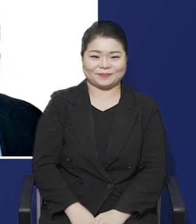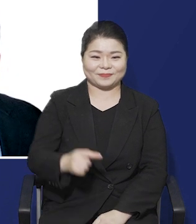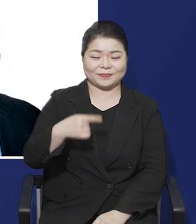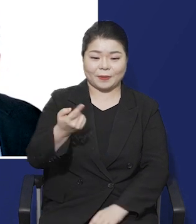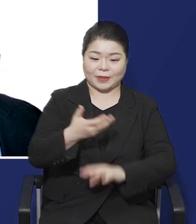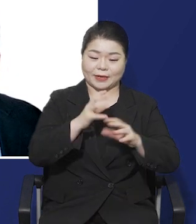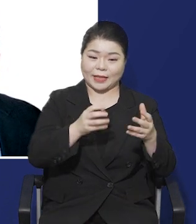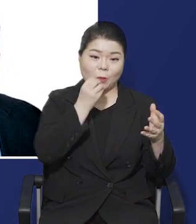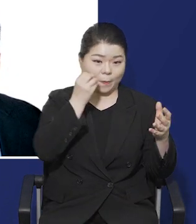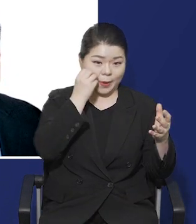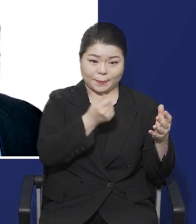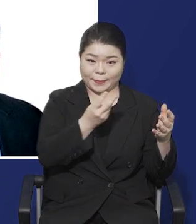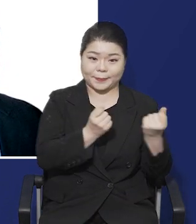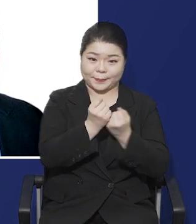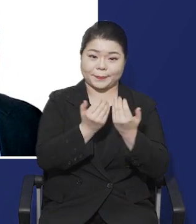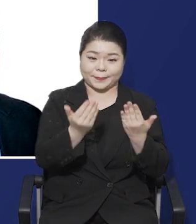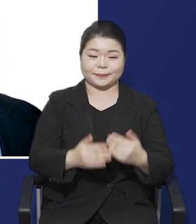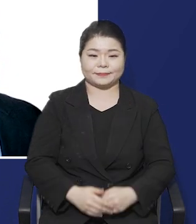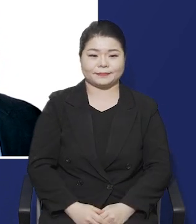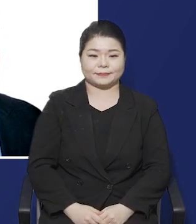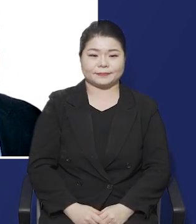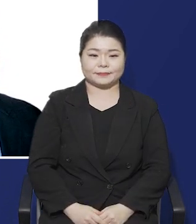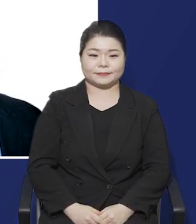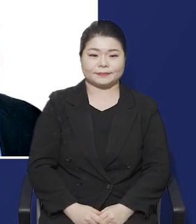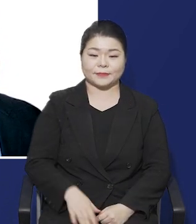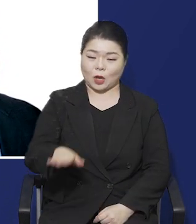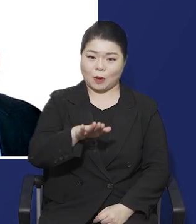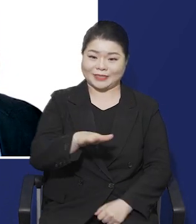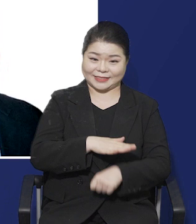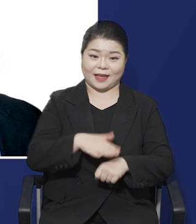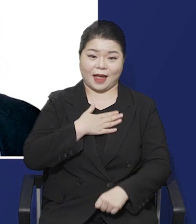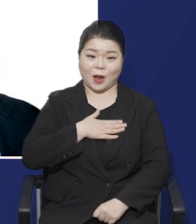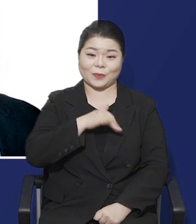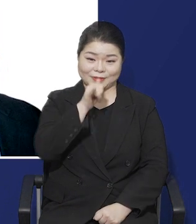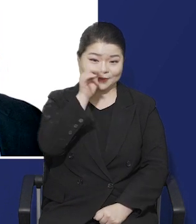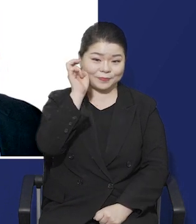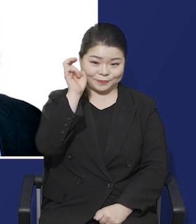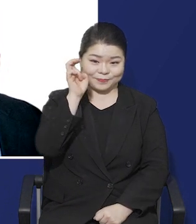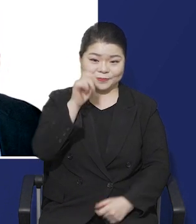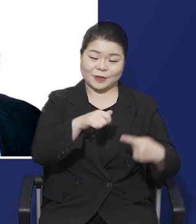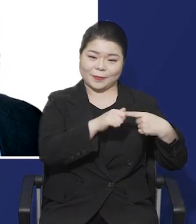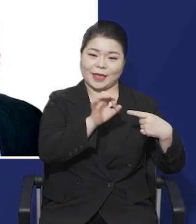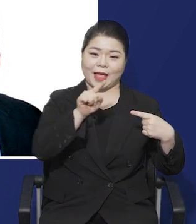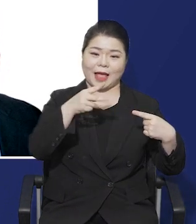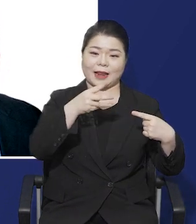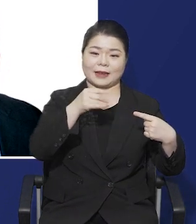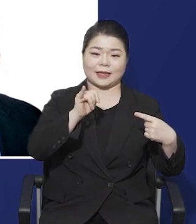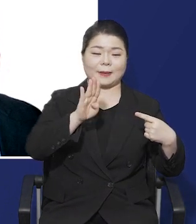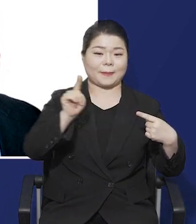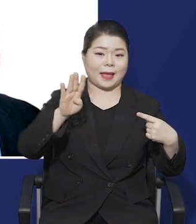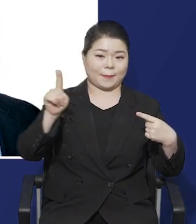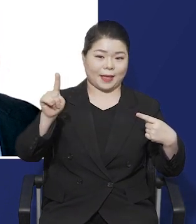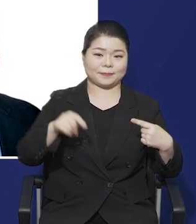다음은 해외 사이트 몇 가지 소개해 드리겠습니다. 여러분들이 다 잘 알고 계시라고 생각할 때는 알리바바닷컴입니다.